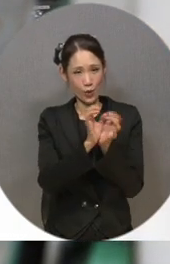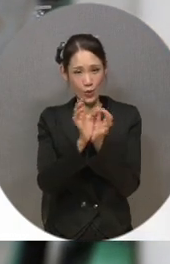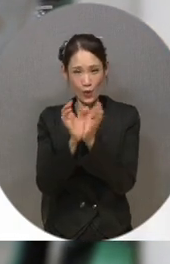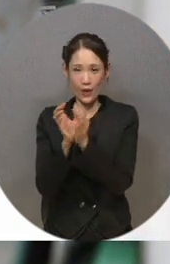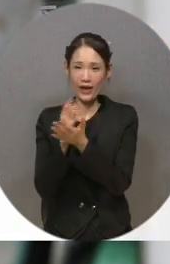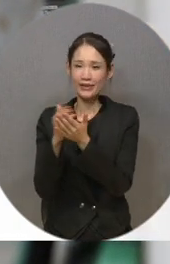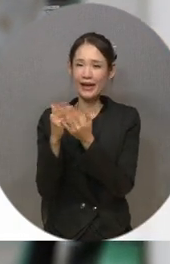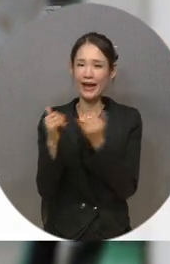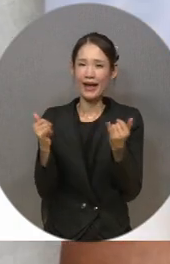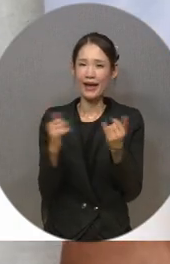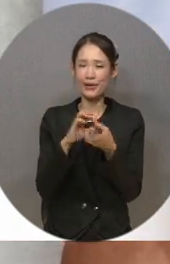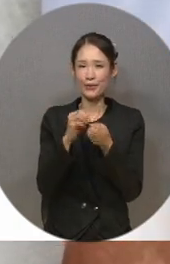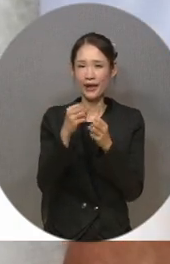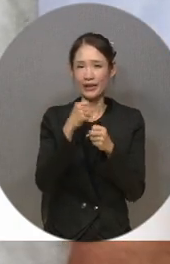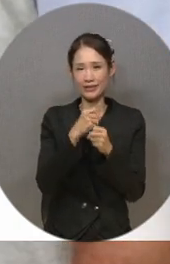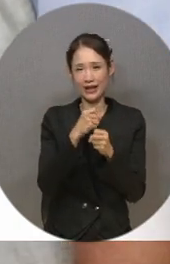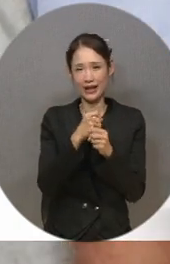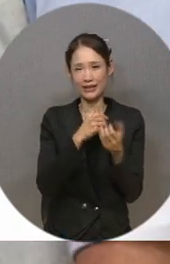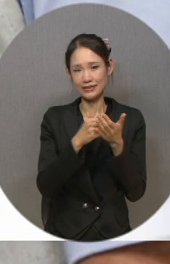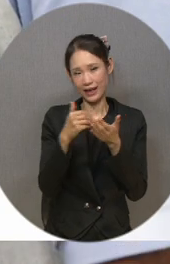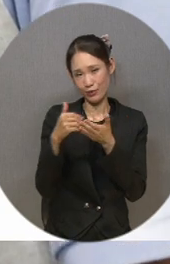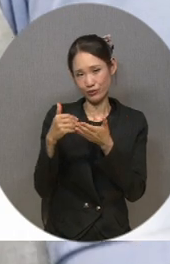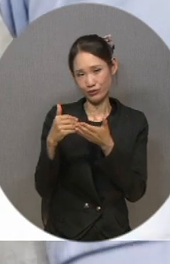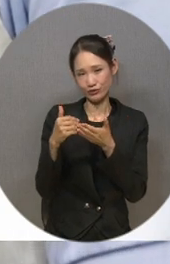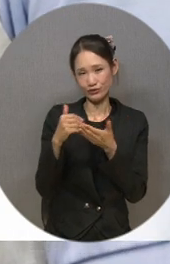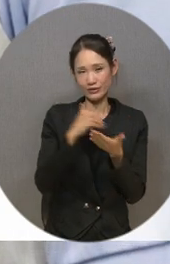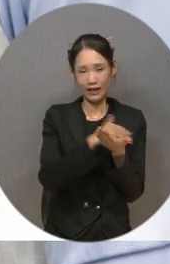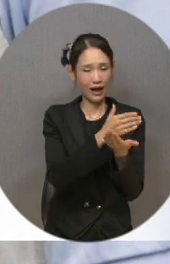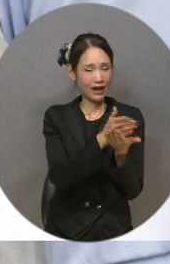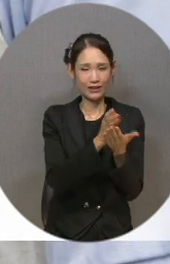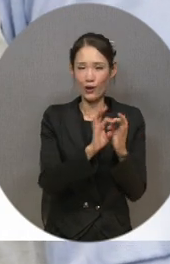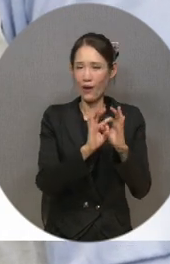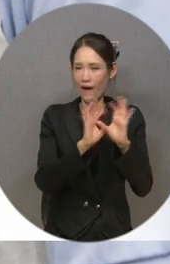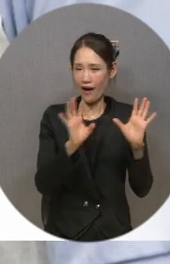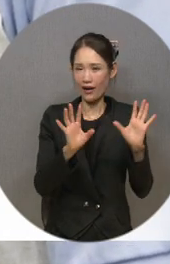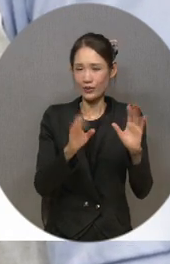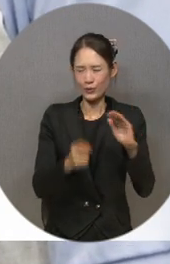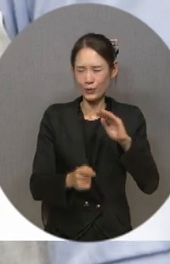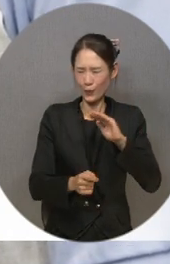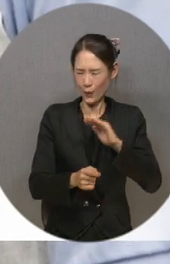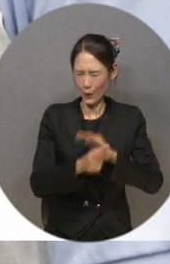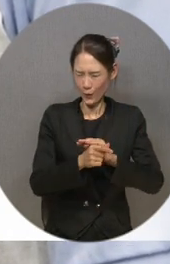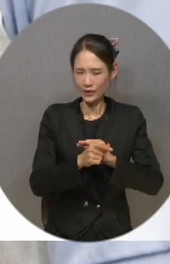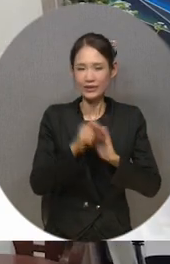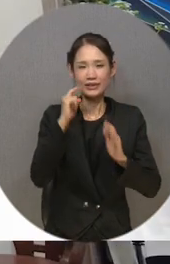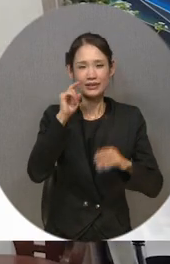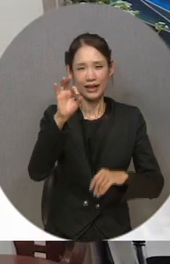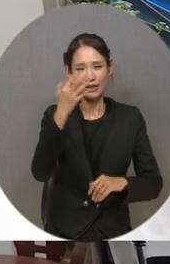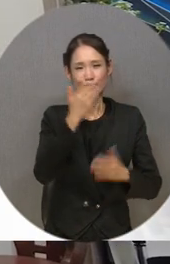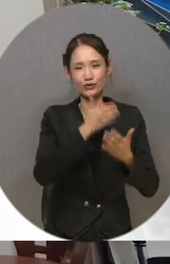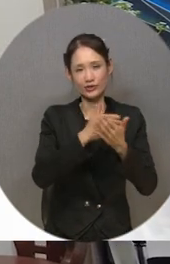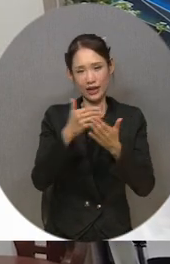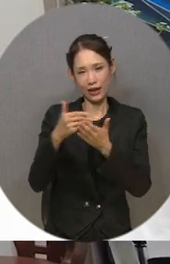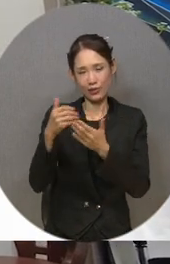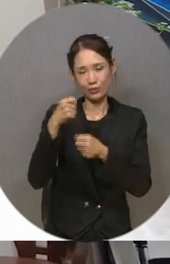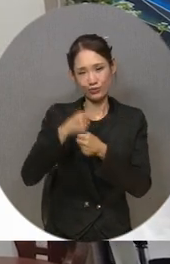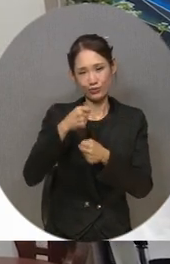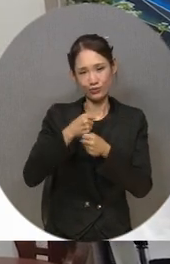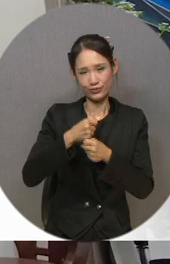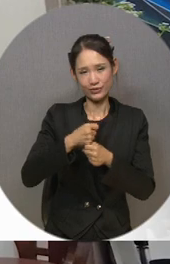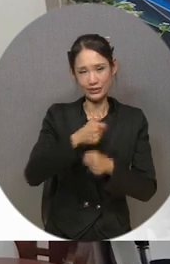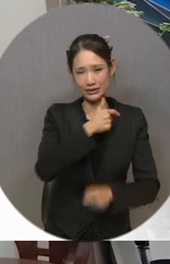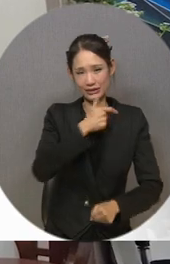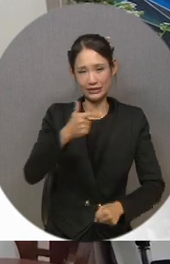강종녀 화백의 작품으로 장르를 초월한 독창적인 예술세계를 구축해 대한민국 미술계에 큰